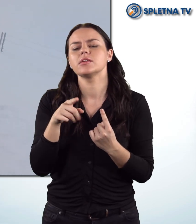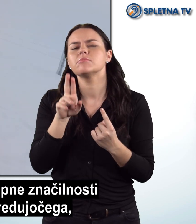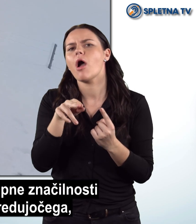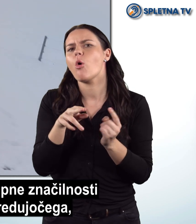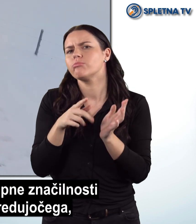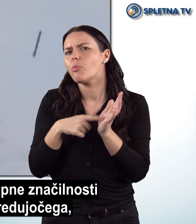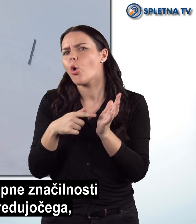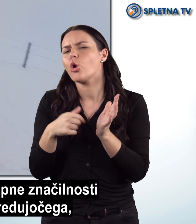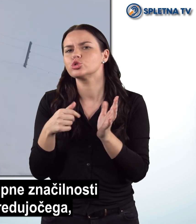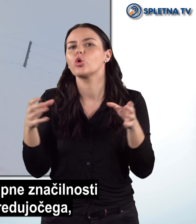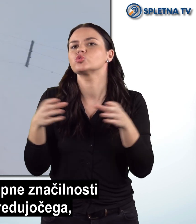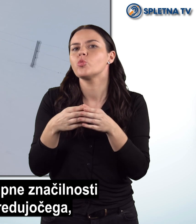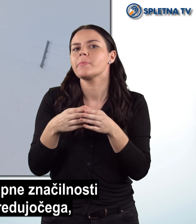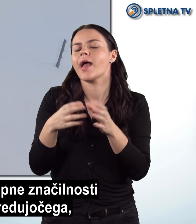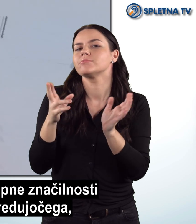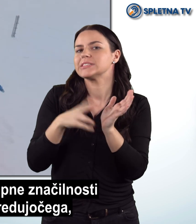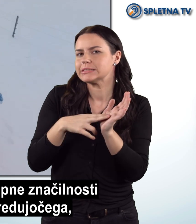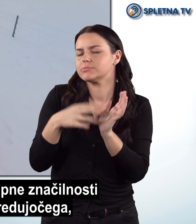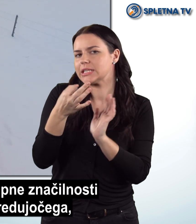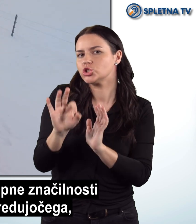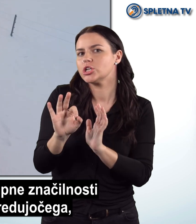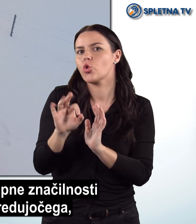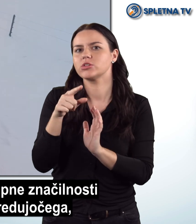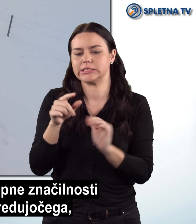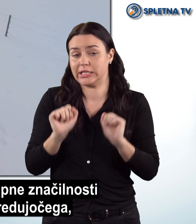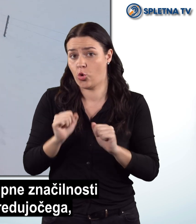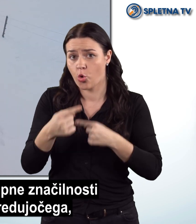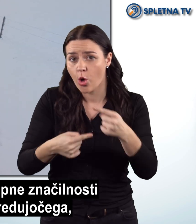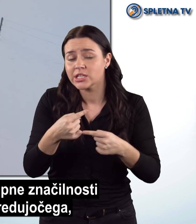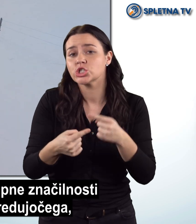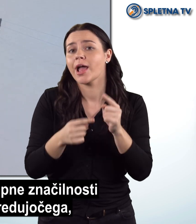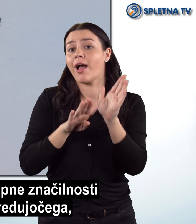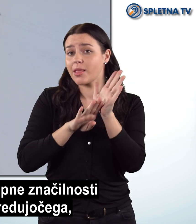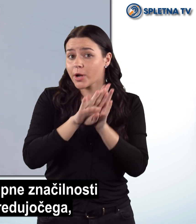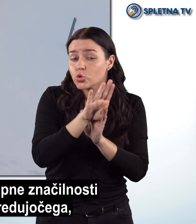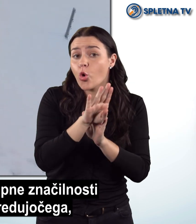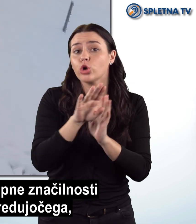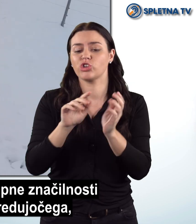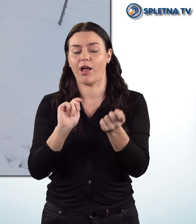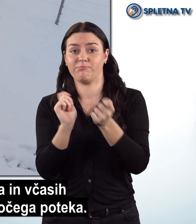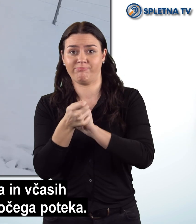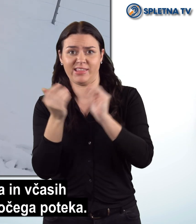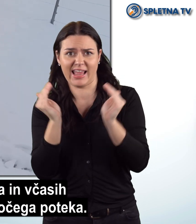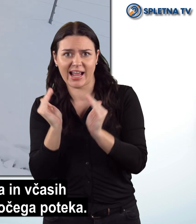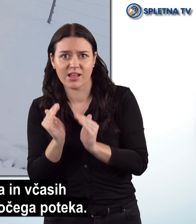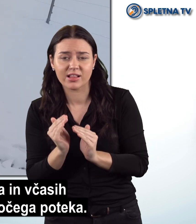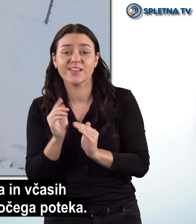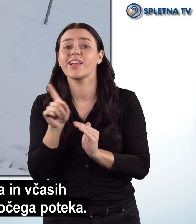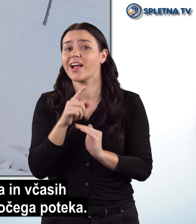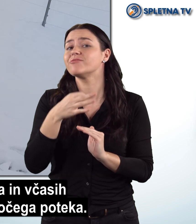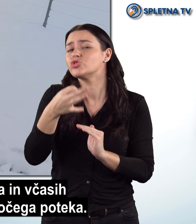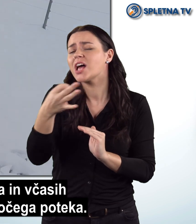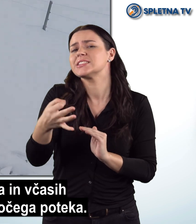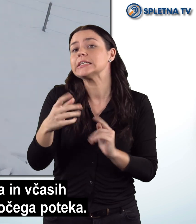skupne značilnosti kroničnega, napredujočega, degenerativnega in včasih življenjsko ogrožajočega poteka.